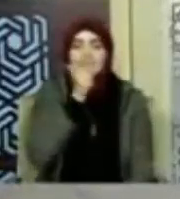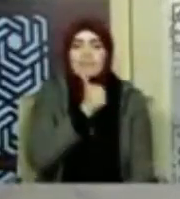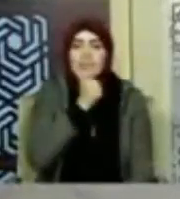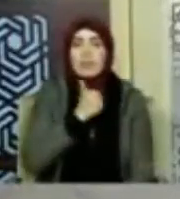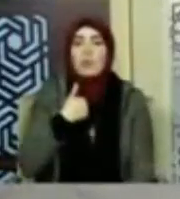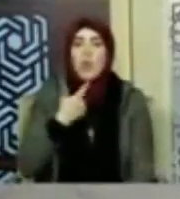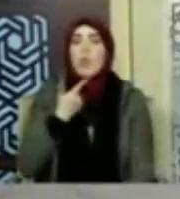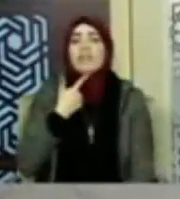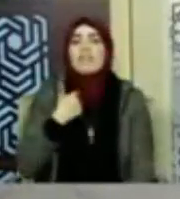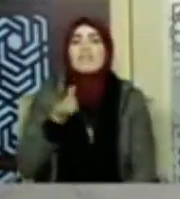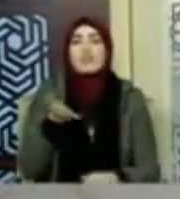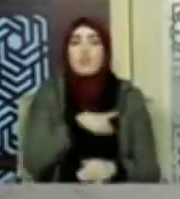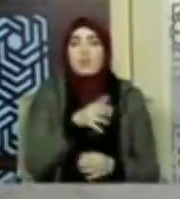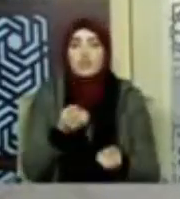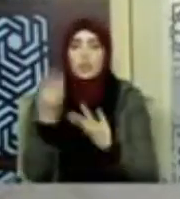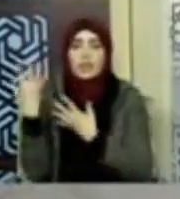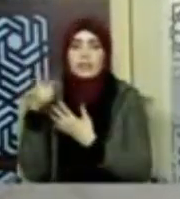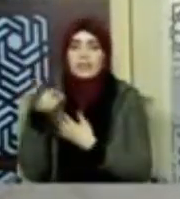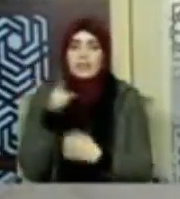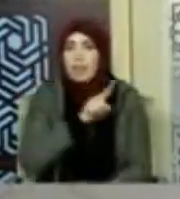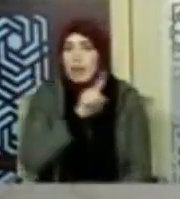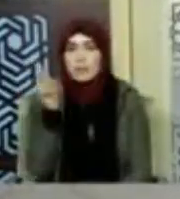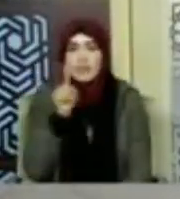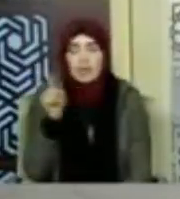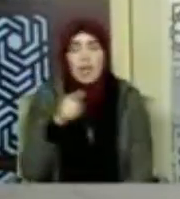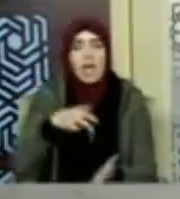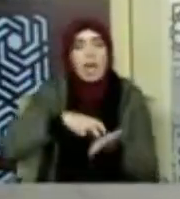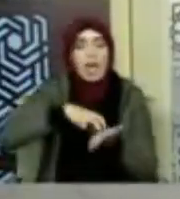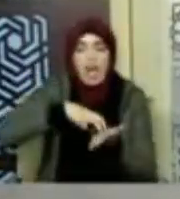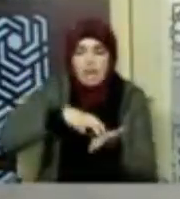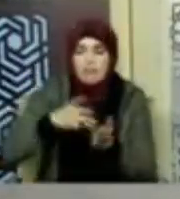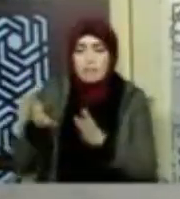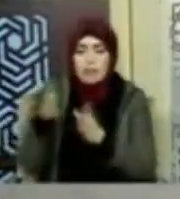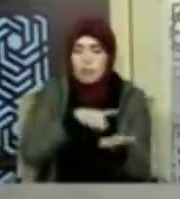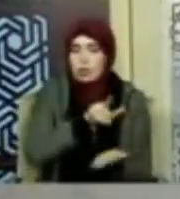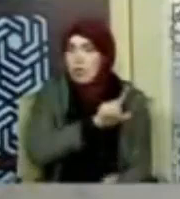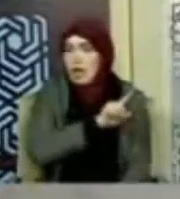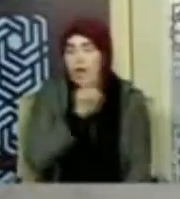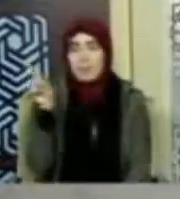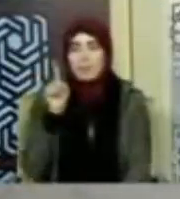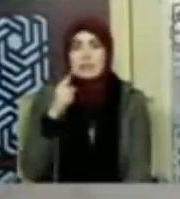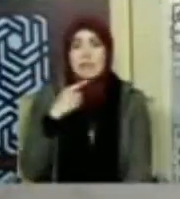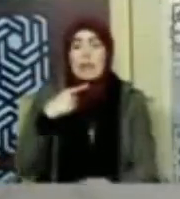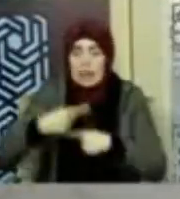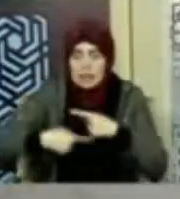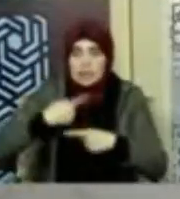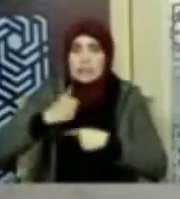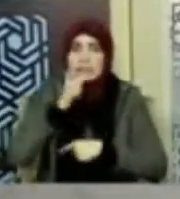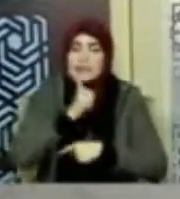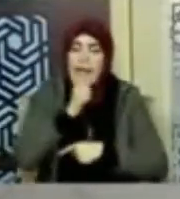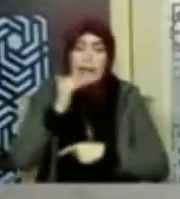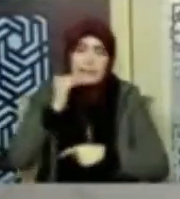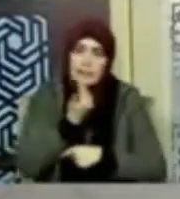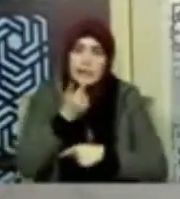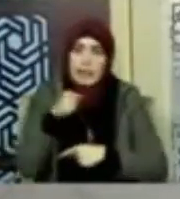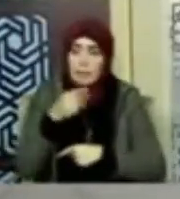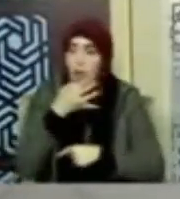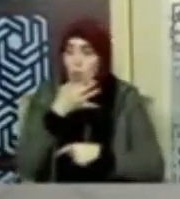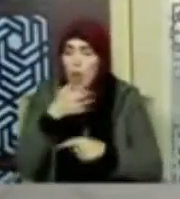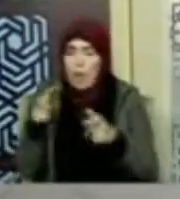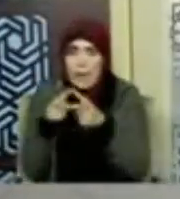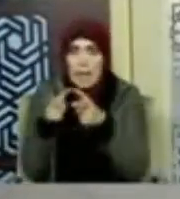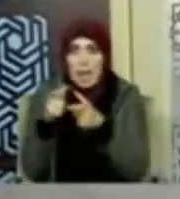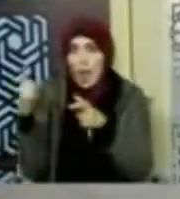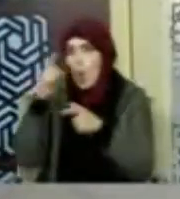في نحورهم، ولم يبتغوا من خشية الموت سلما، ولو أنهم فروا لكانوا